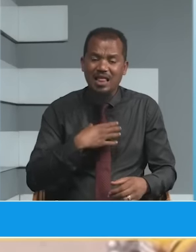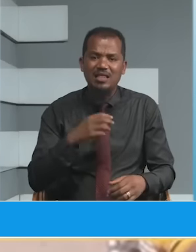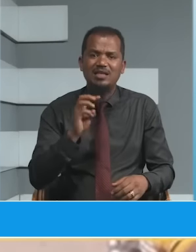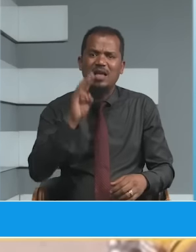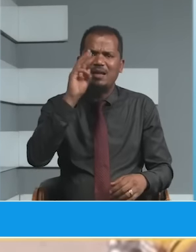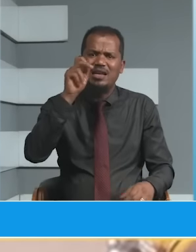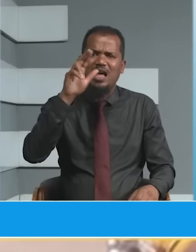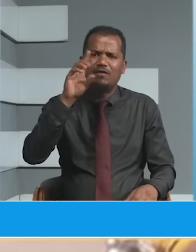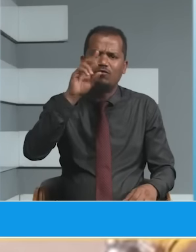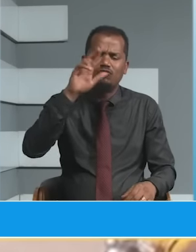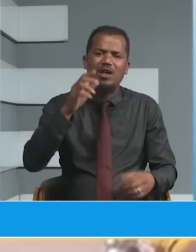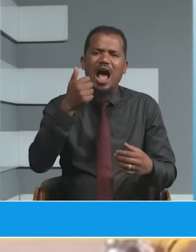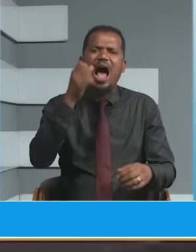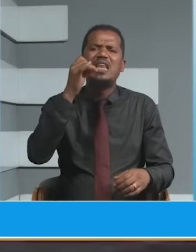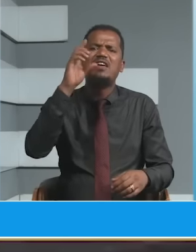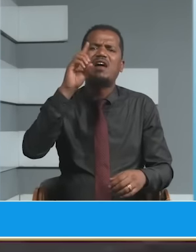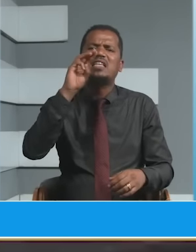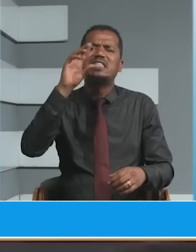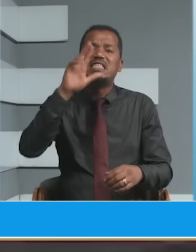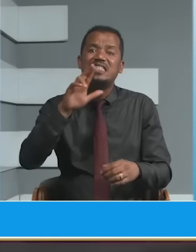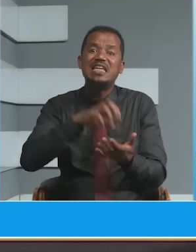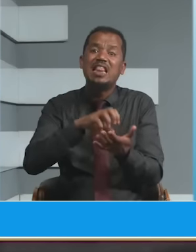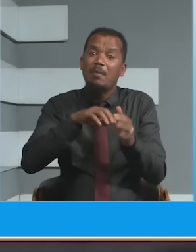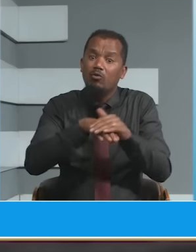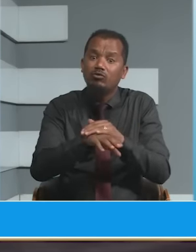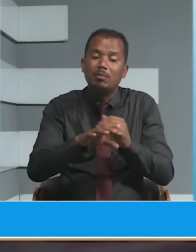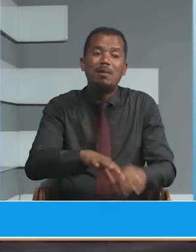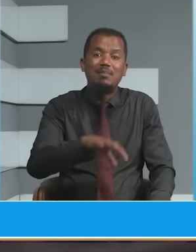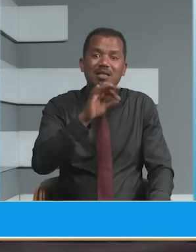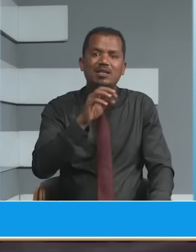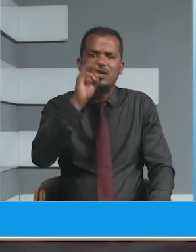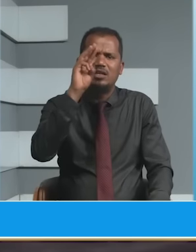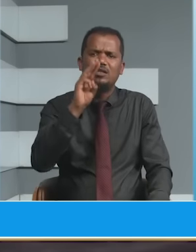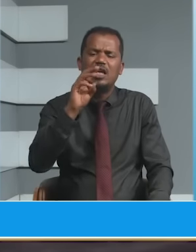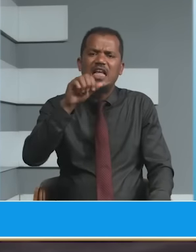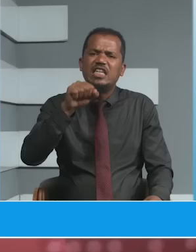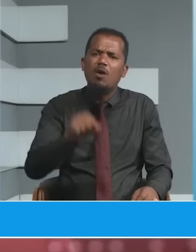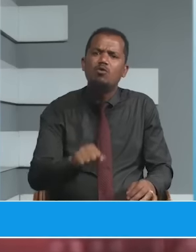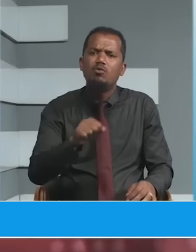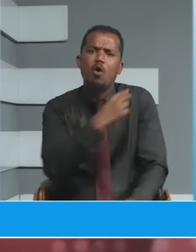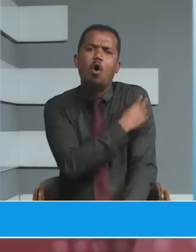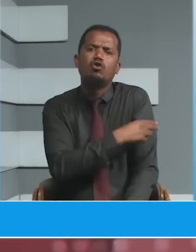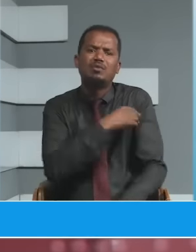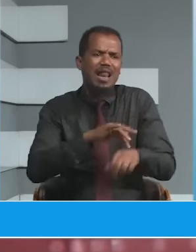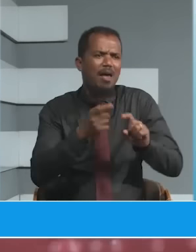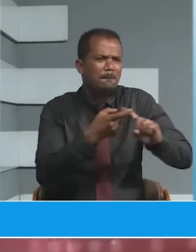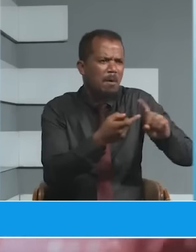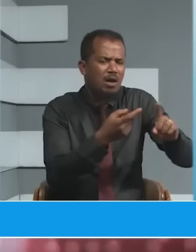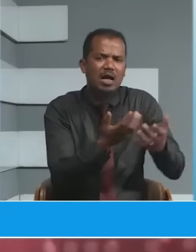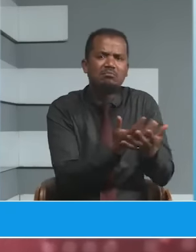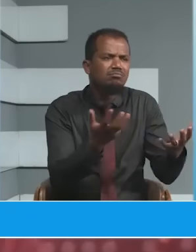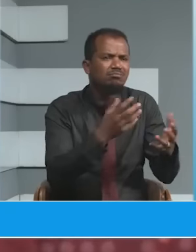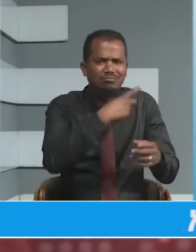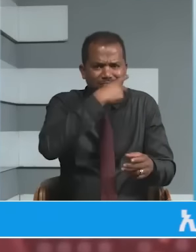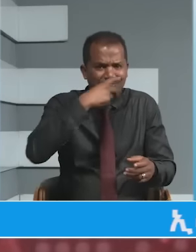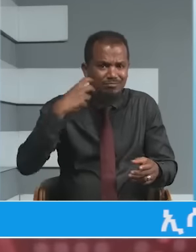አባላት በሰሜን ዳርፉር በምትገኝ አልፋሲር በተባለችው ከተማ ውስጥ በሚገኘው ሳውዝ ሆስፒታል ላይ ተኩስ ከፍተው